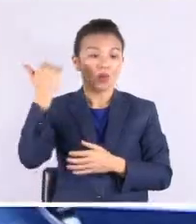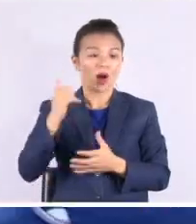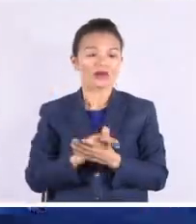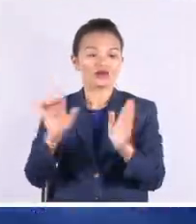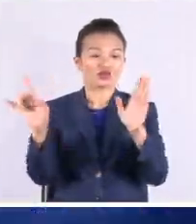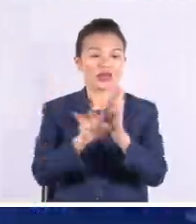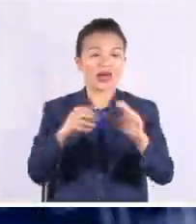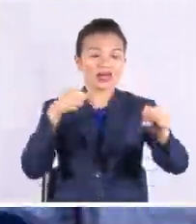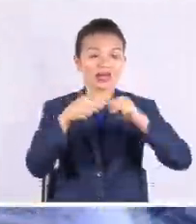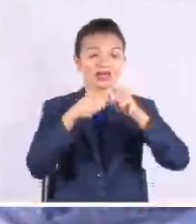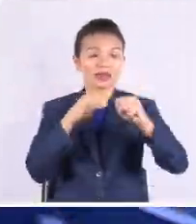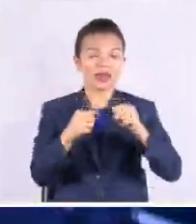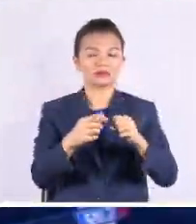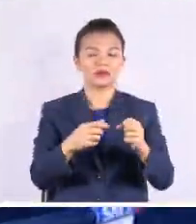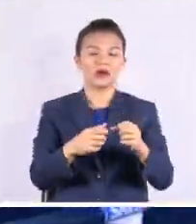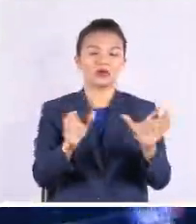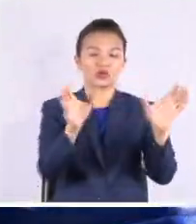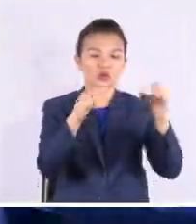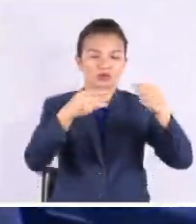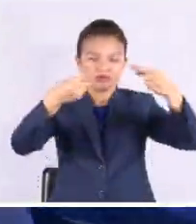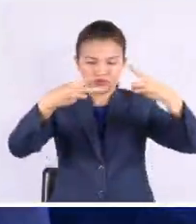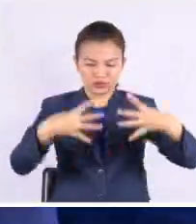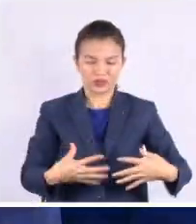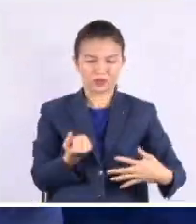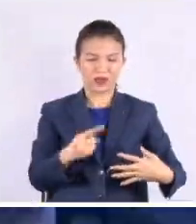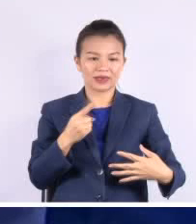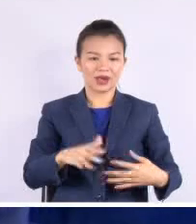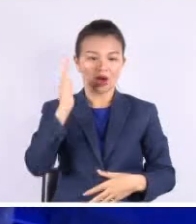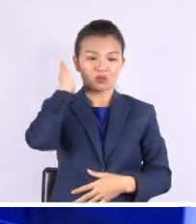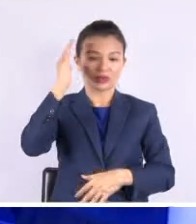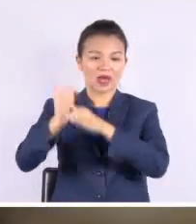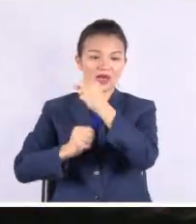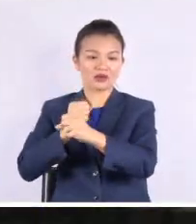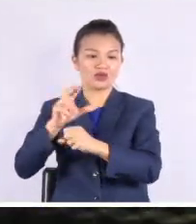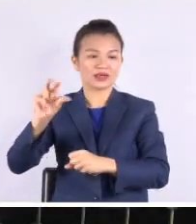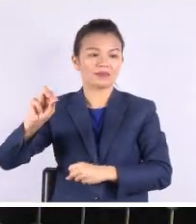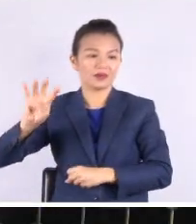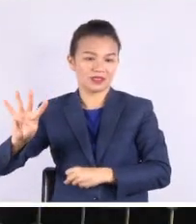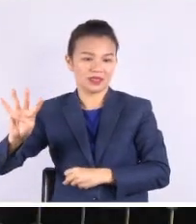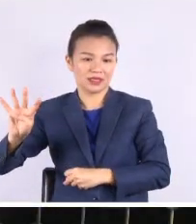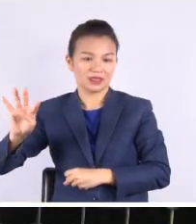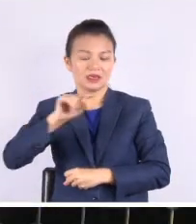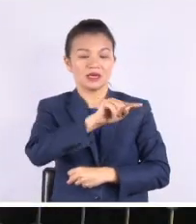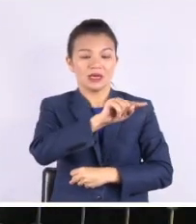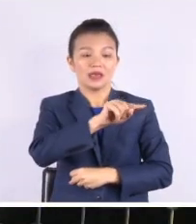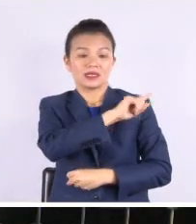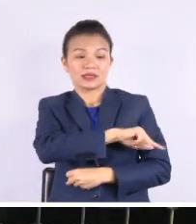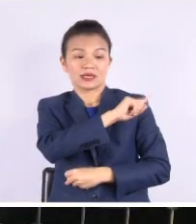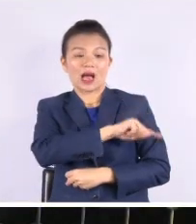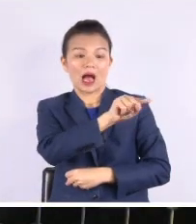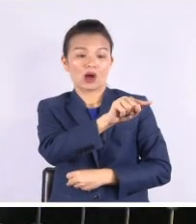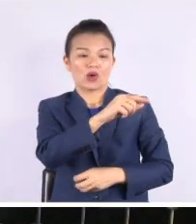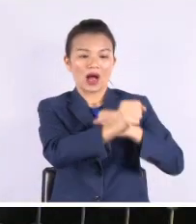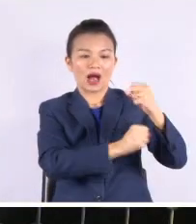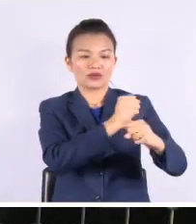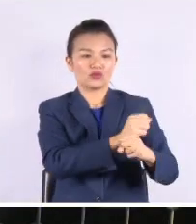สุดท้ายครับเป็นการเจอกันระหว่างรัศมีขาฟาเกอร์รถอายุ 34ปีจากทีม Blackเจอกับคุณ STที่นั่นนะครับอายุ